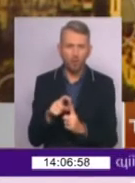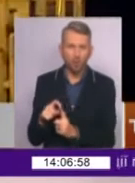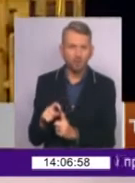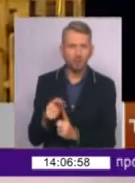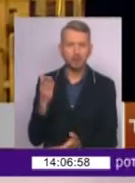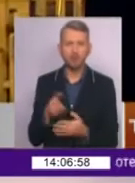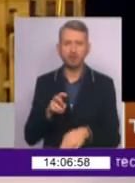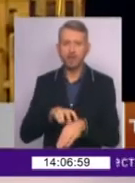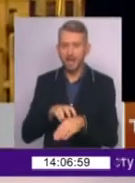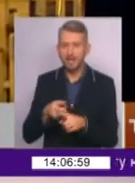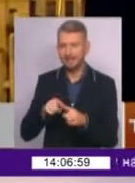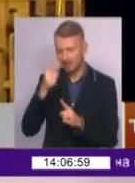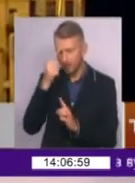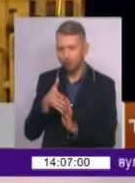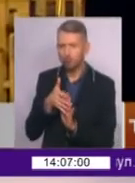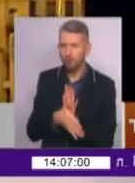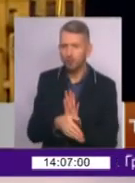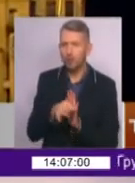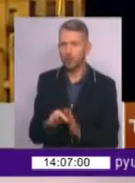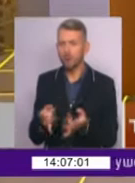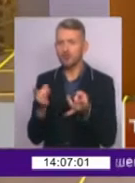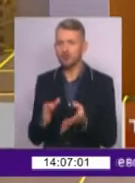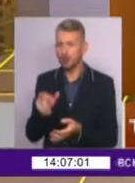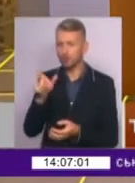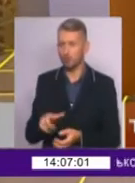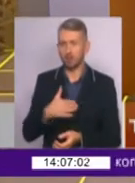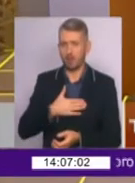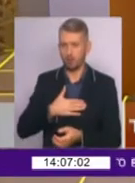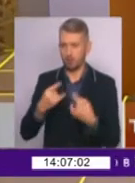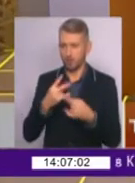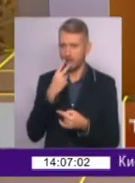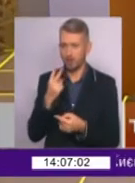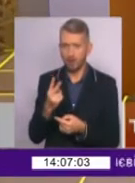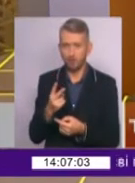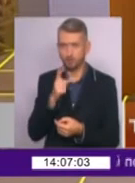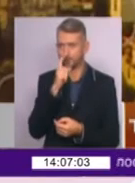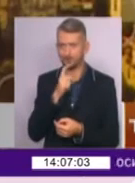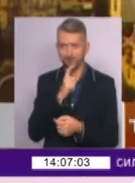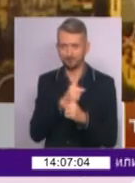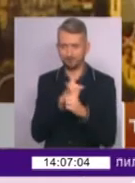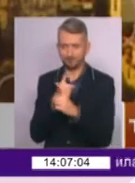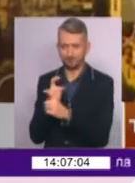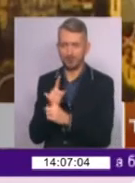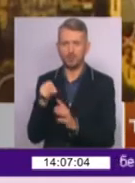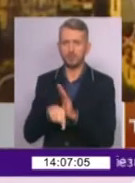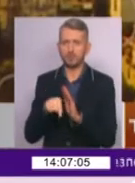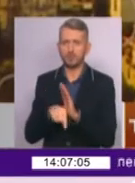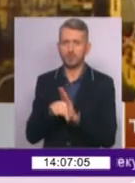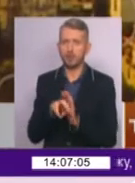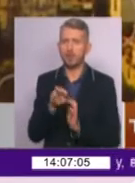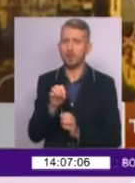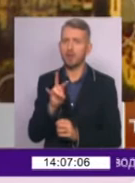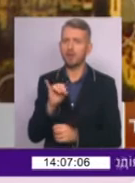якщо лікарі це розуміють, то звичайному громадянину, нашому телеглядачу, не зрозуміло, що таке